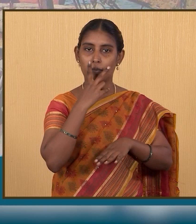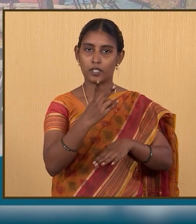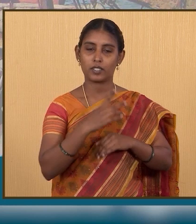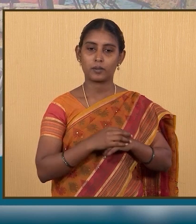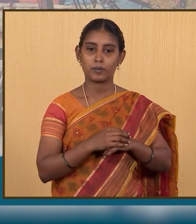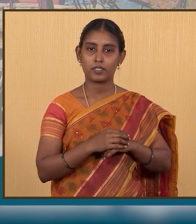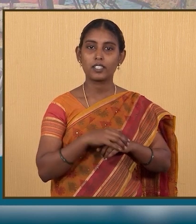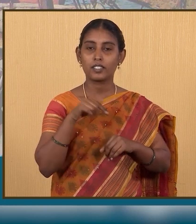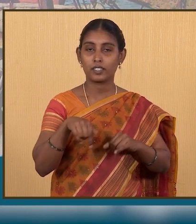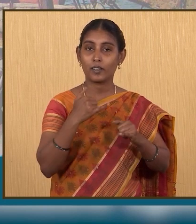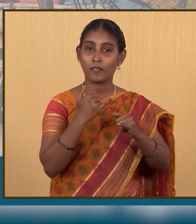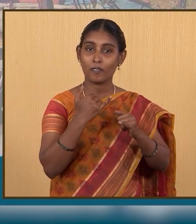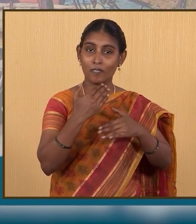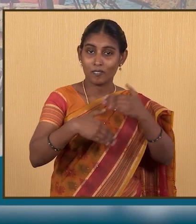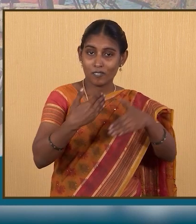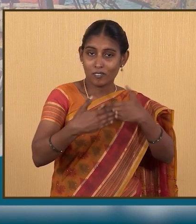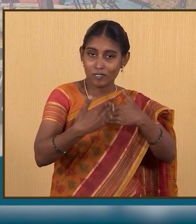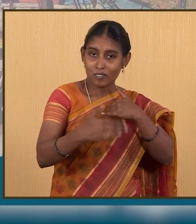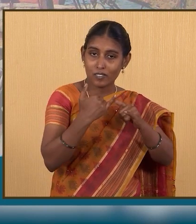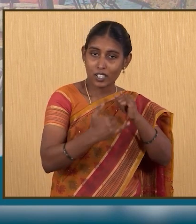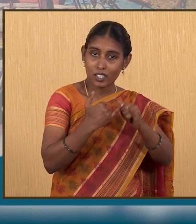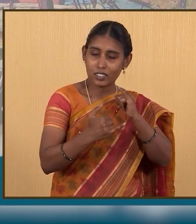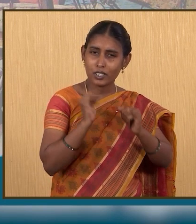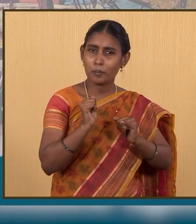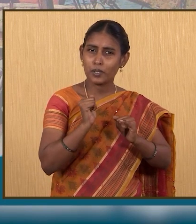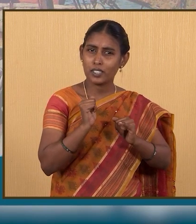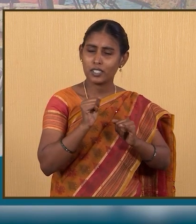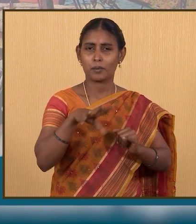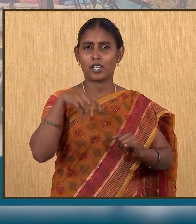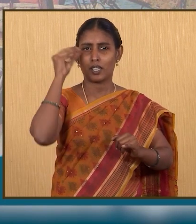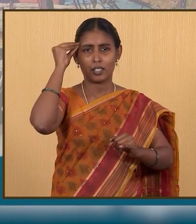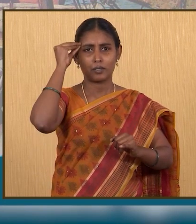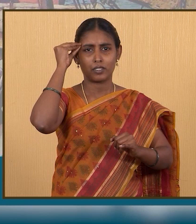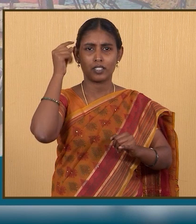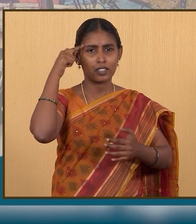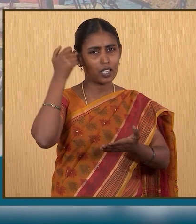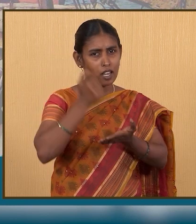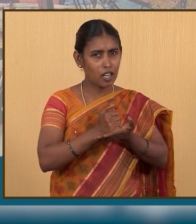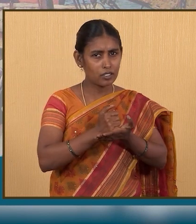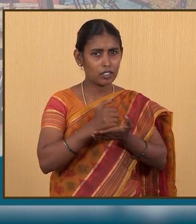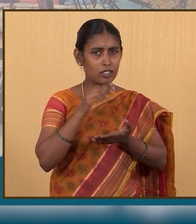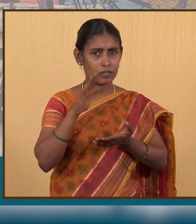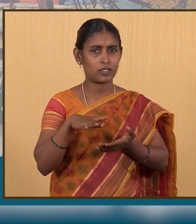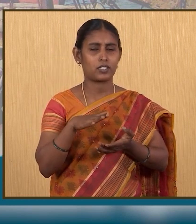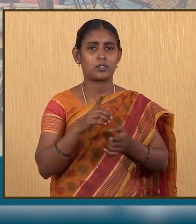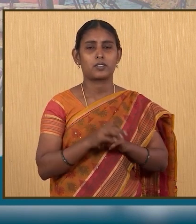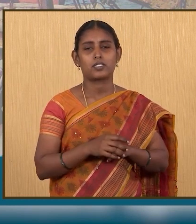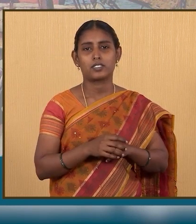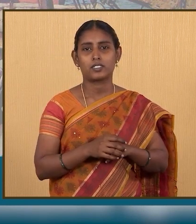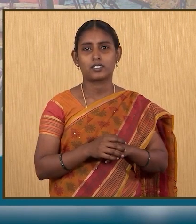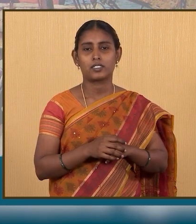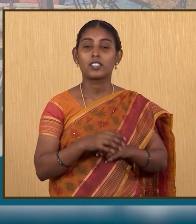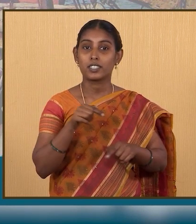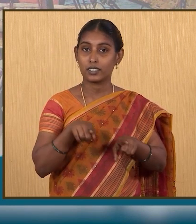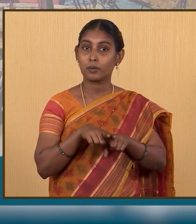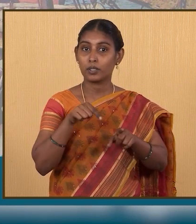போகிறோம். சரி, இந்த வரலாற்று நிகழ்வுகள் எல்லாம் நடந்தது அப்படிங்கிறத நம்ம எப்படி தெரிஞ்சுக்க போகிறோம்? அதுக்கு ஆதாரங்கள் வேணும் இல்லையா?